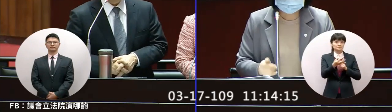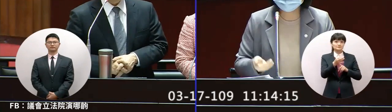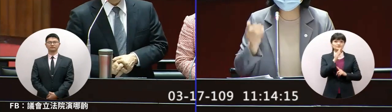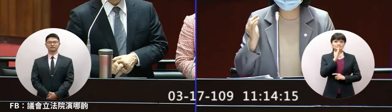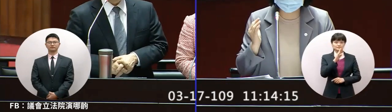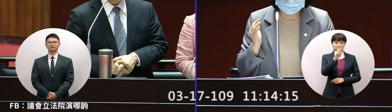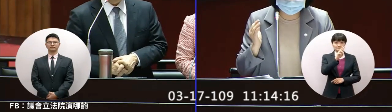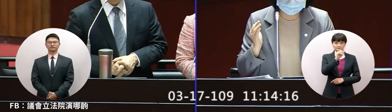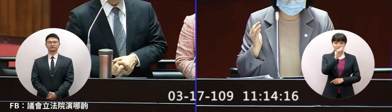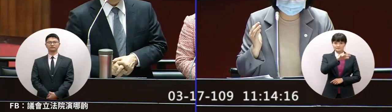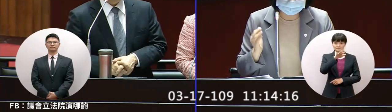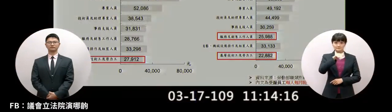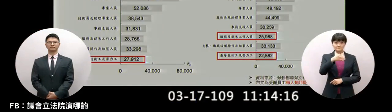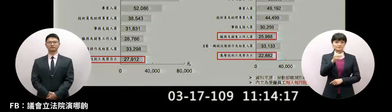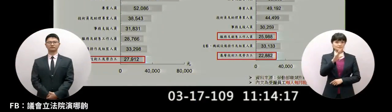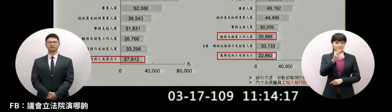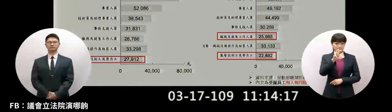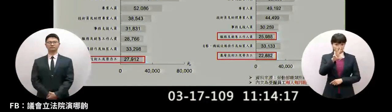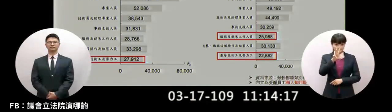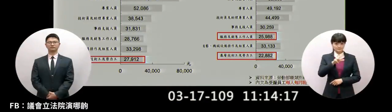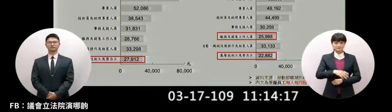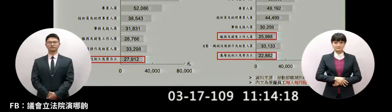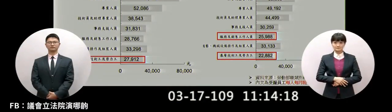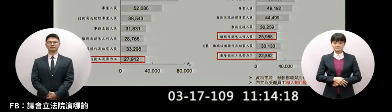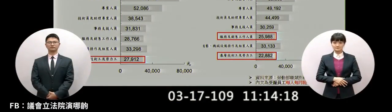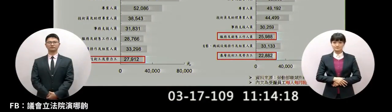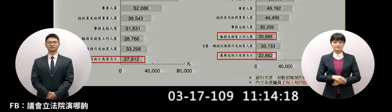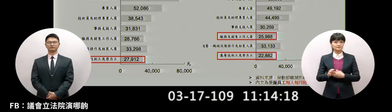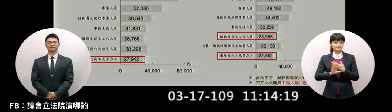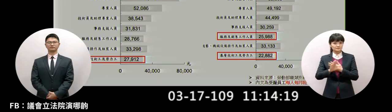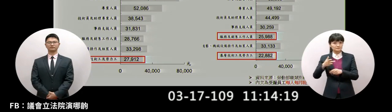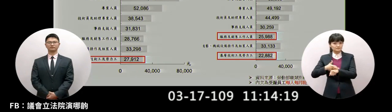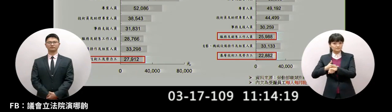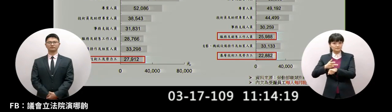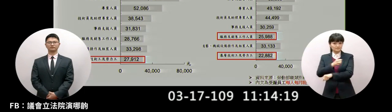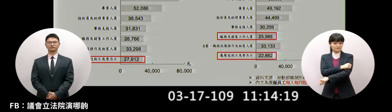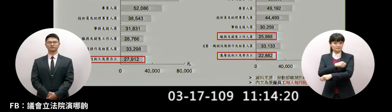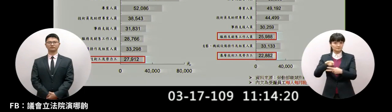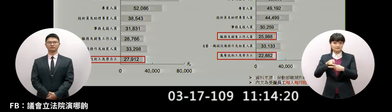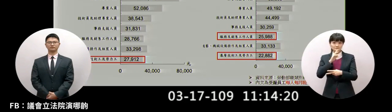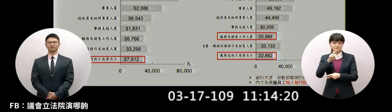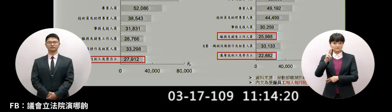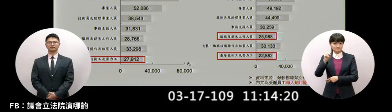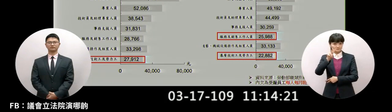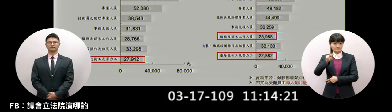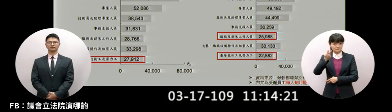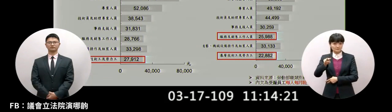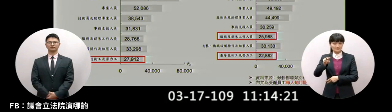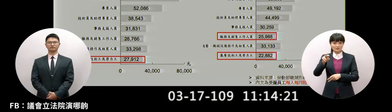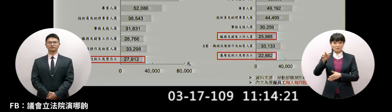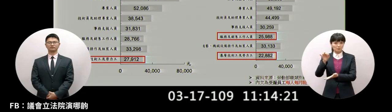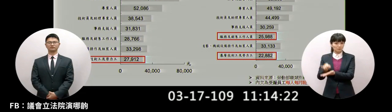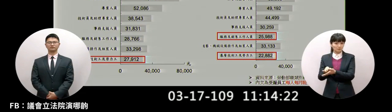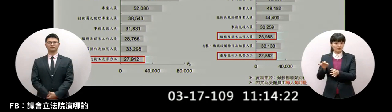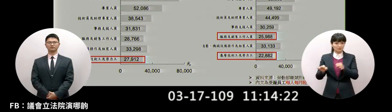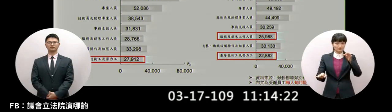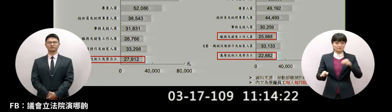25988，到去年为止的统计，其实他有技术劳工他是22000更低，但我们就以